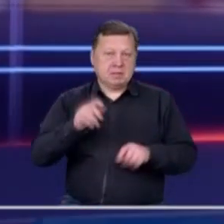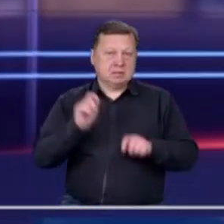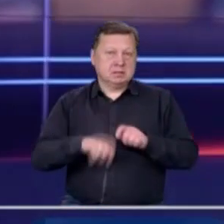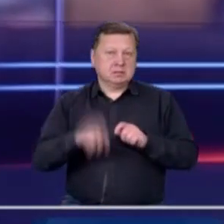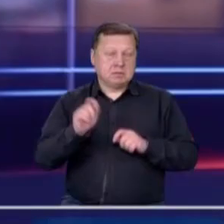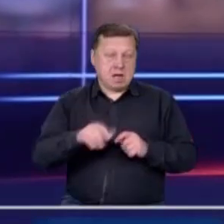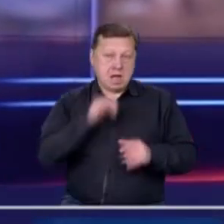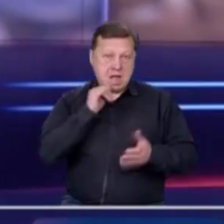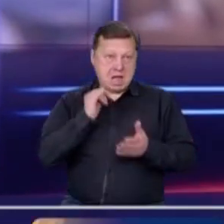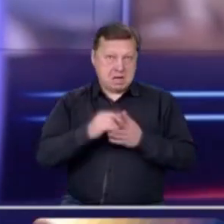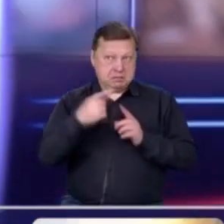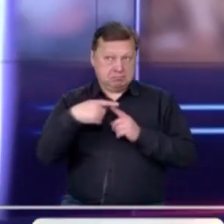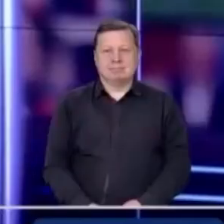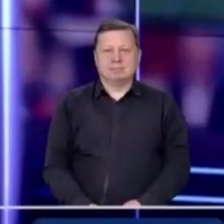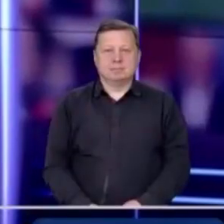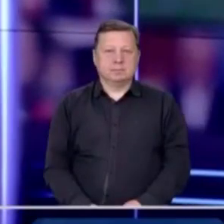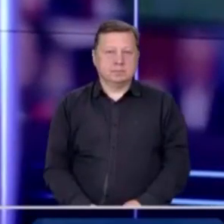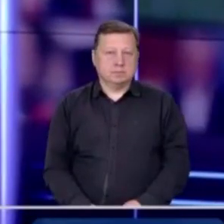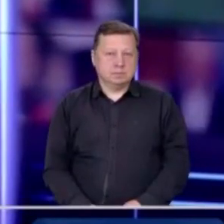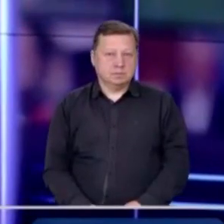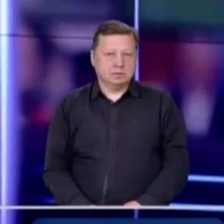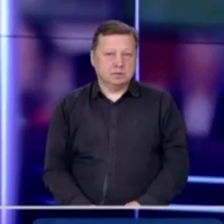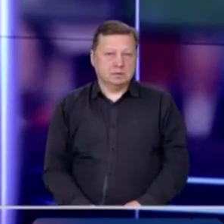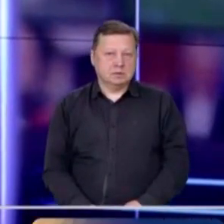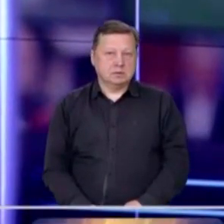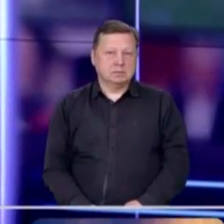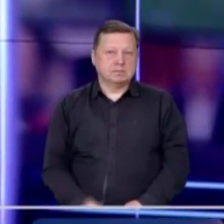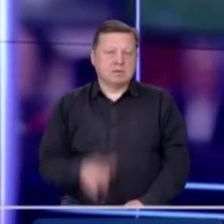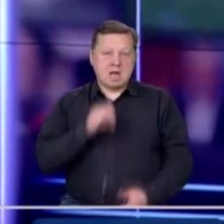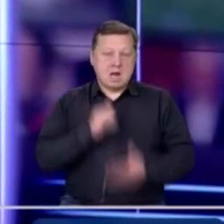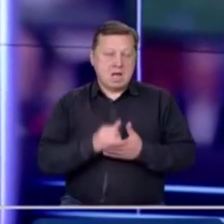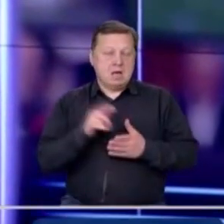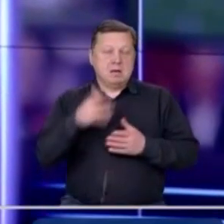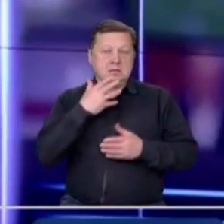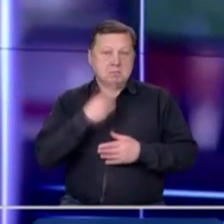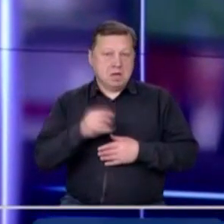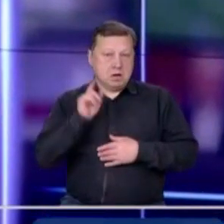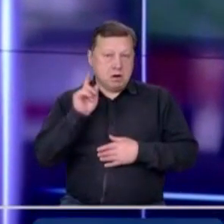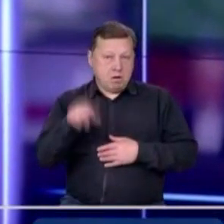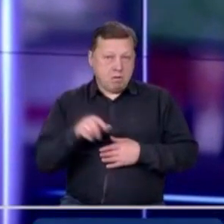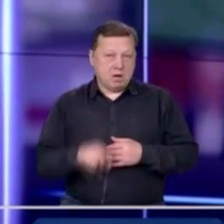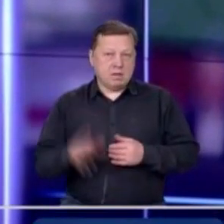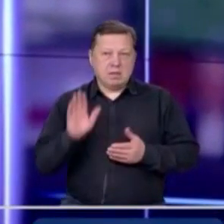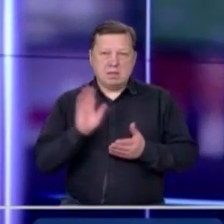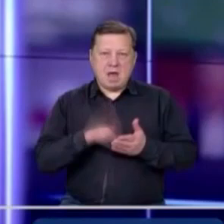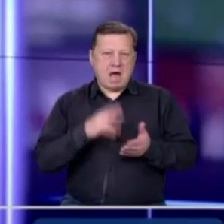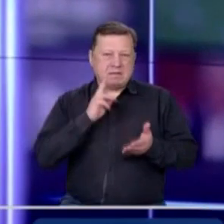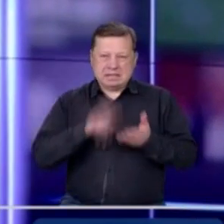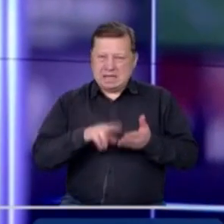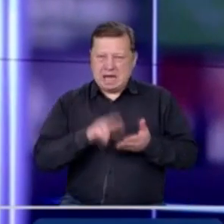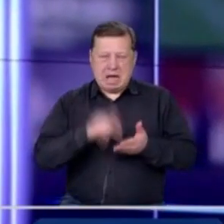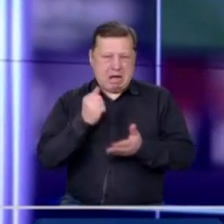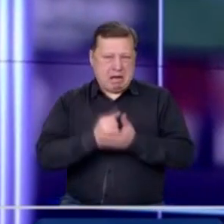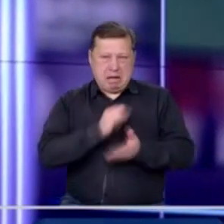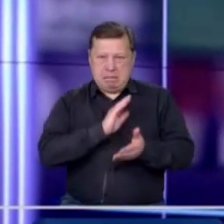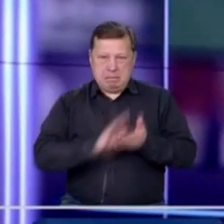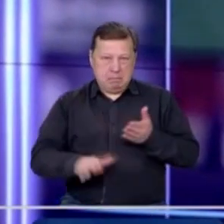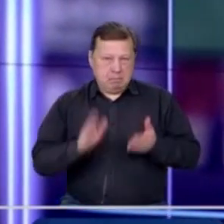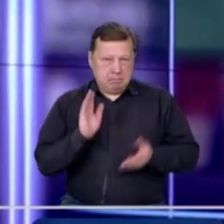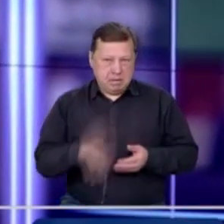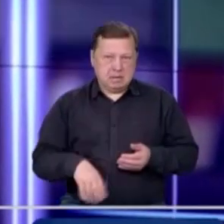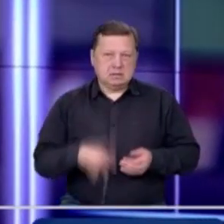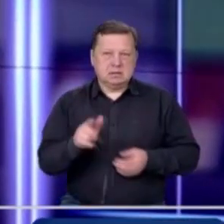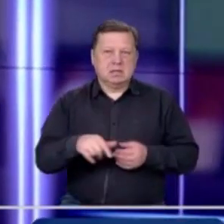listy dotarły do adresata. Dokąd trafiają listy do świętego Mikołaja, nawet takie bez znaczka i adresu? Wiele z